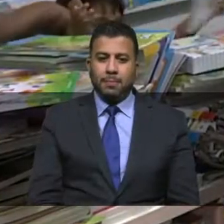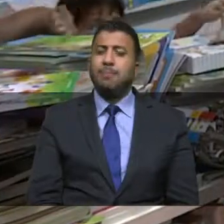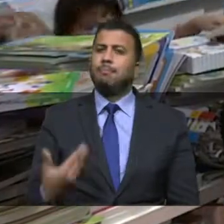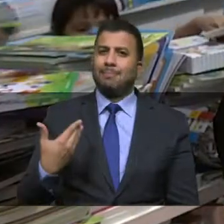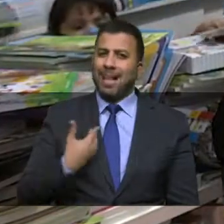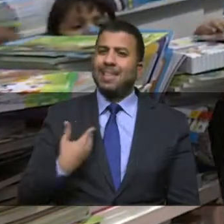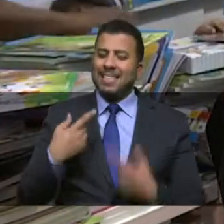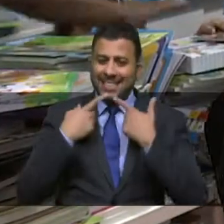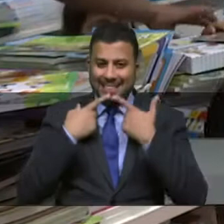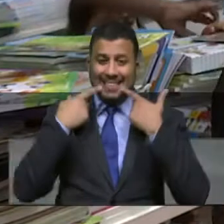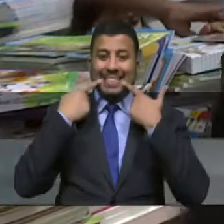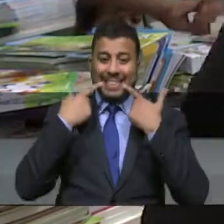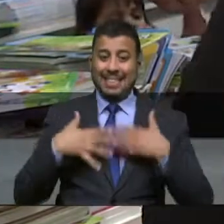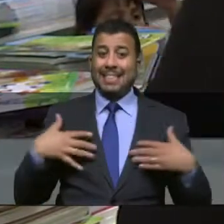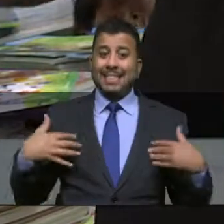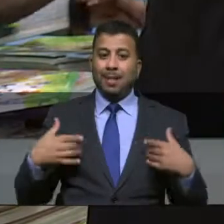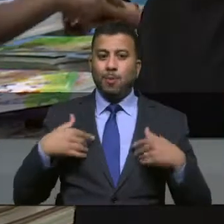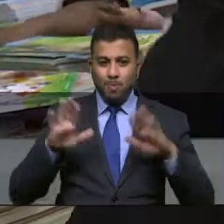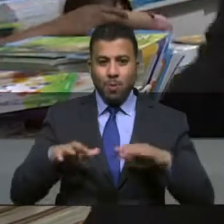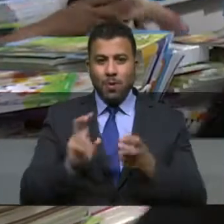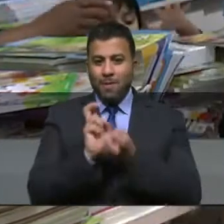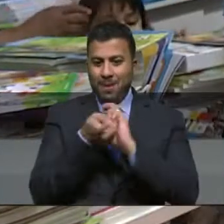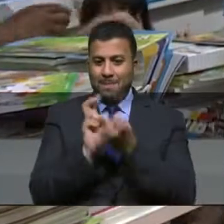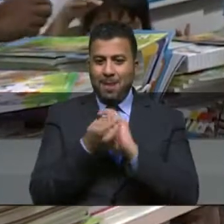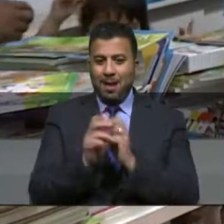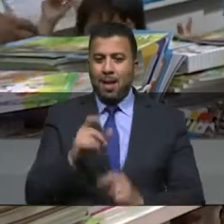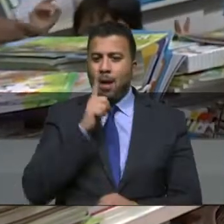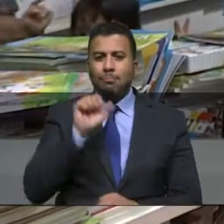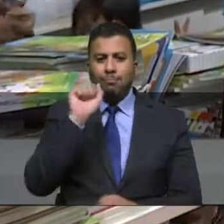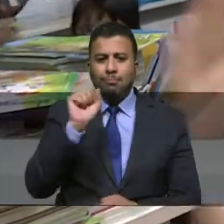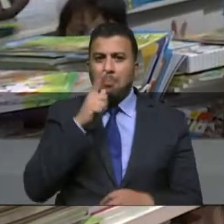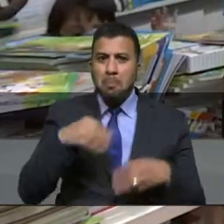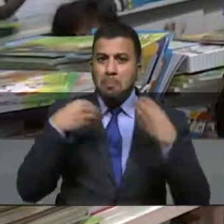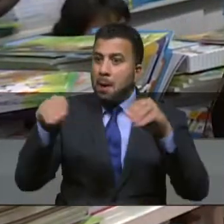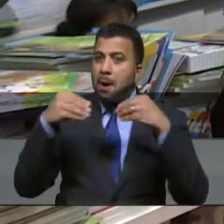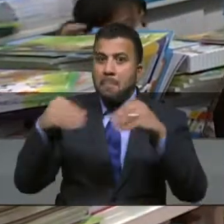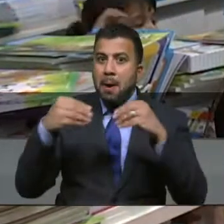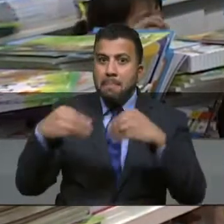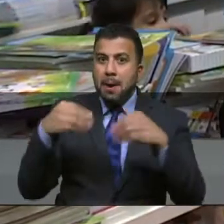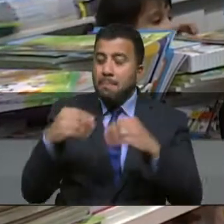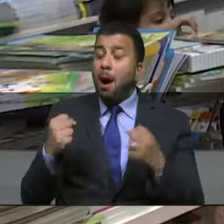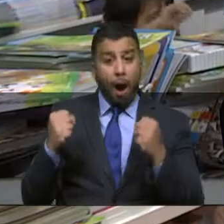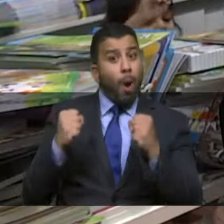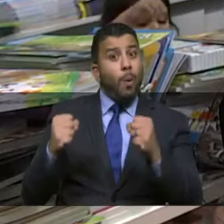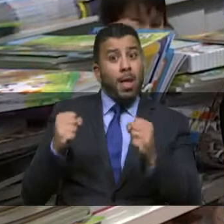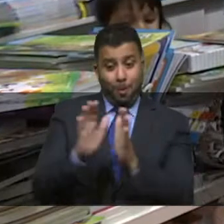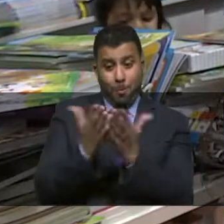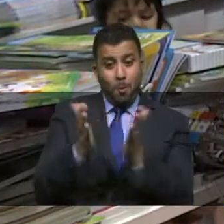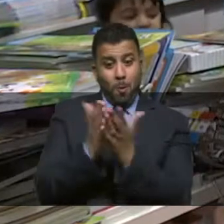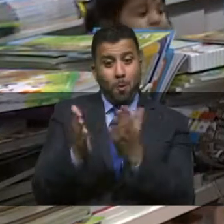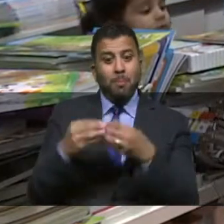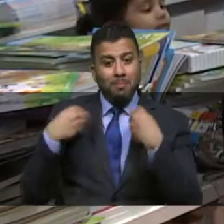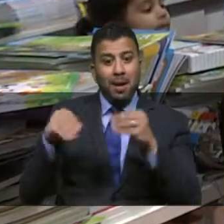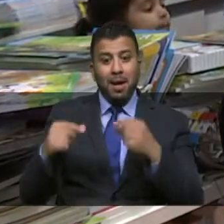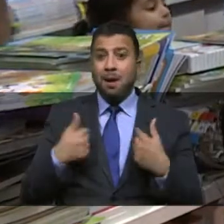نحن سعداء بالتواجد في المعرض، خاصة في ظل المبيعات القوية التي تشهدها كتبنا،